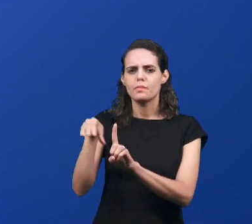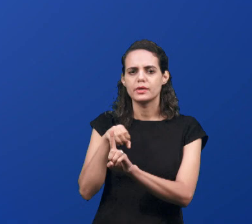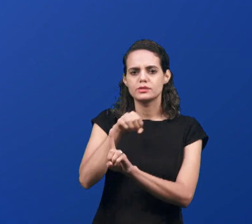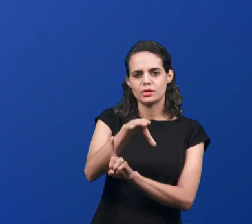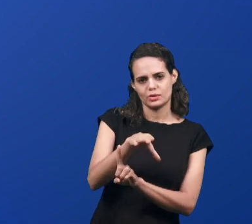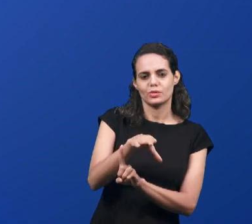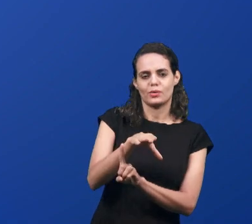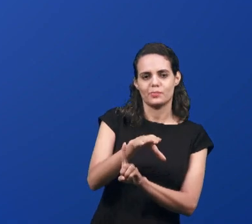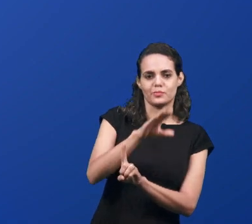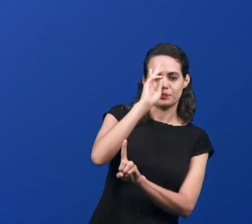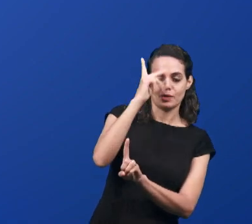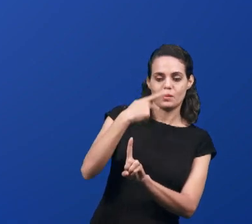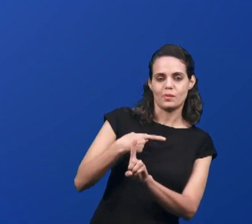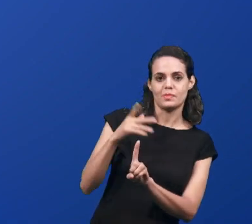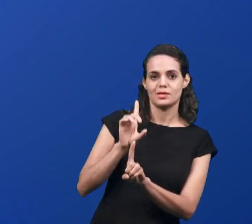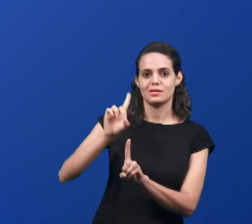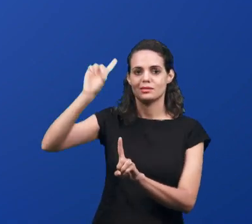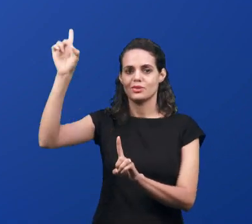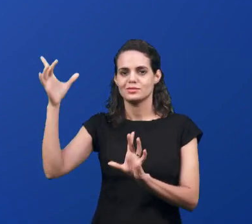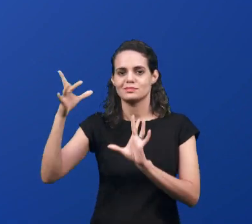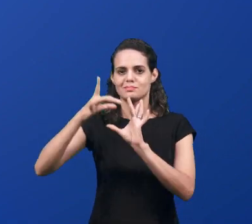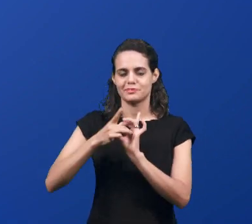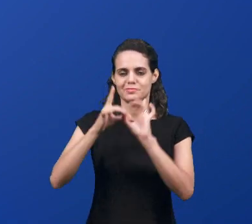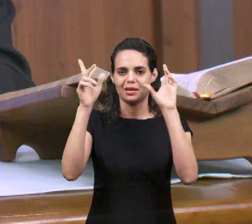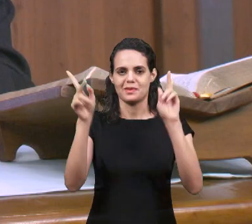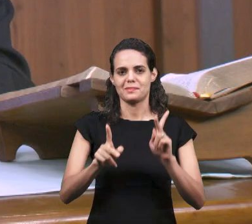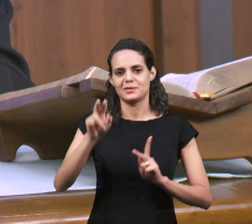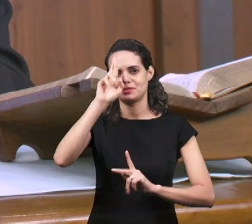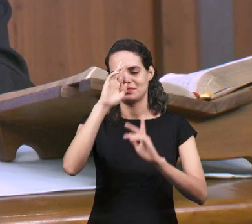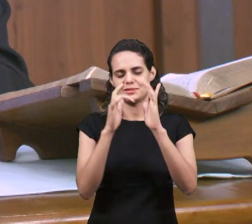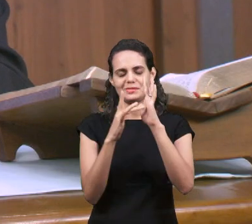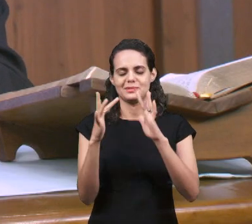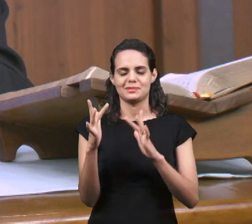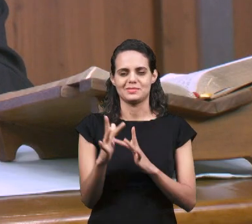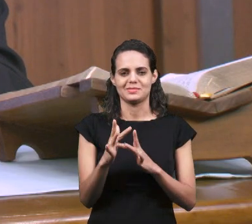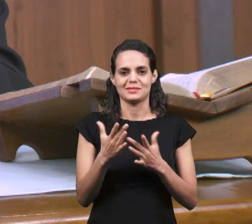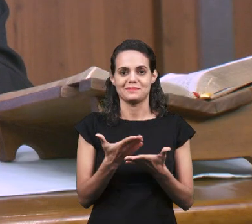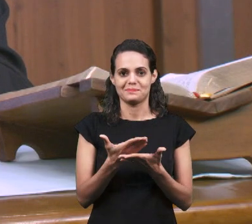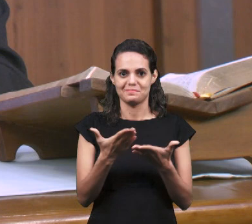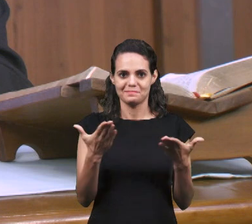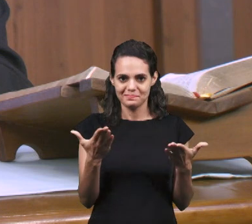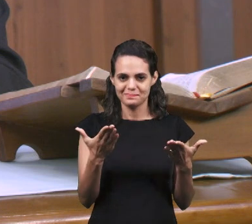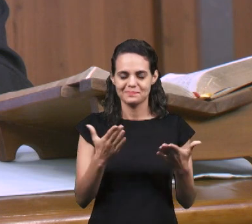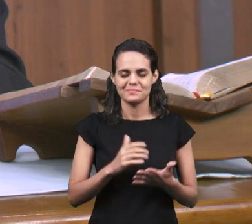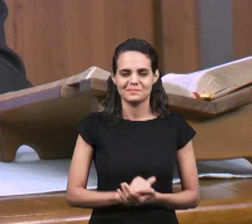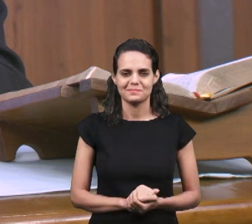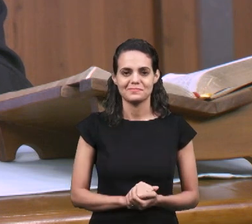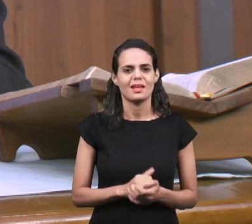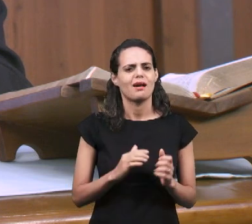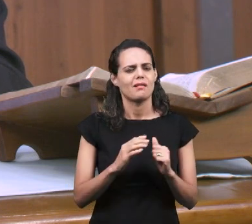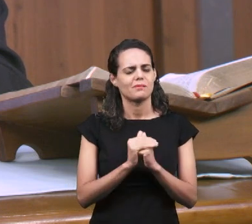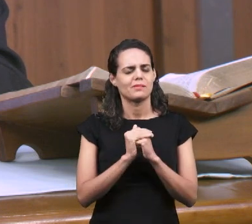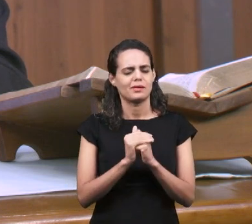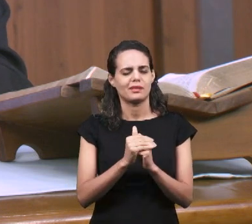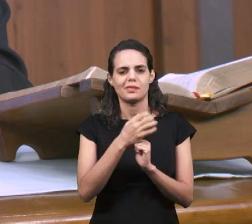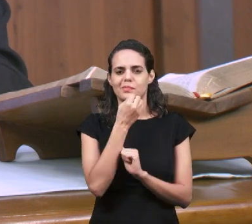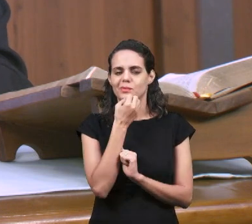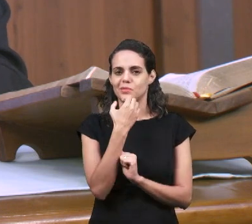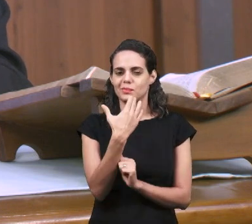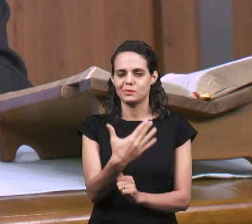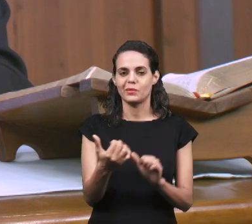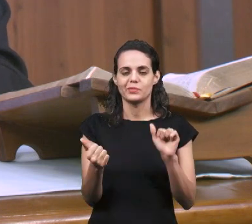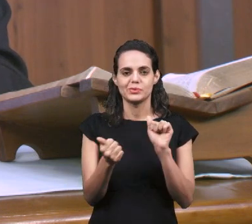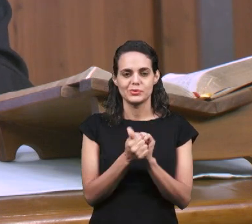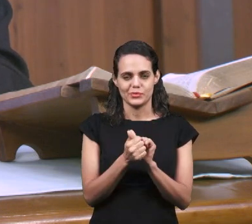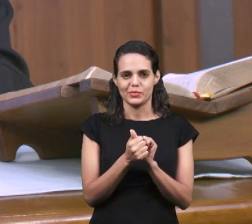la paix du Seigneur Jésus. Amen. C'est toujours bien quand nos enfants présentent leurs parents en faisant